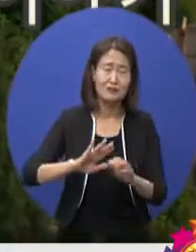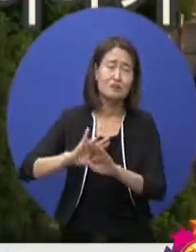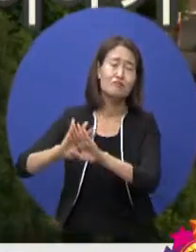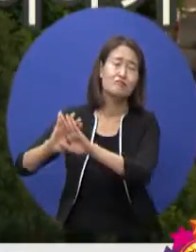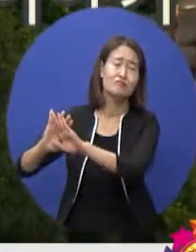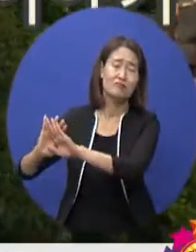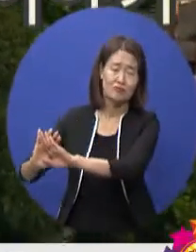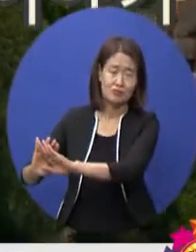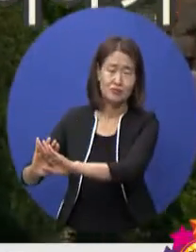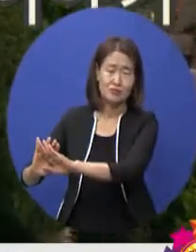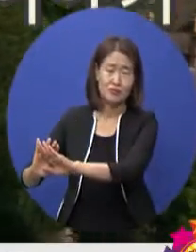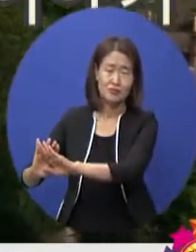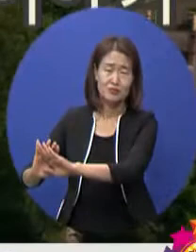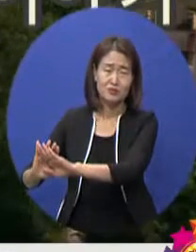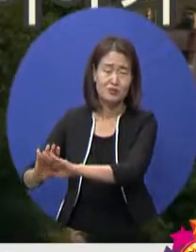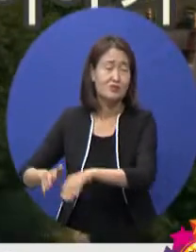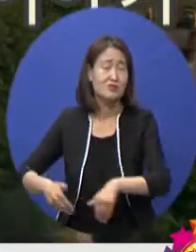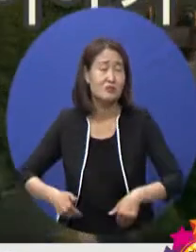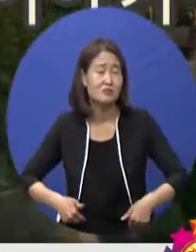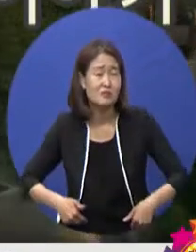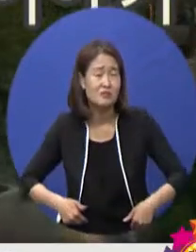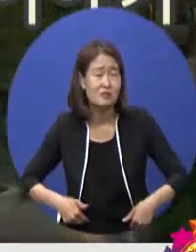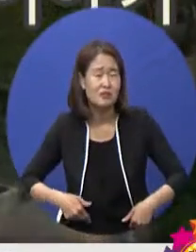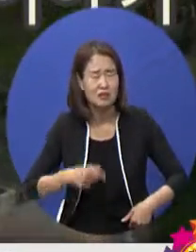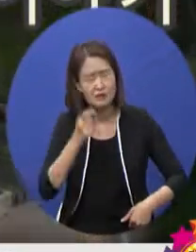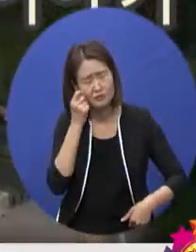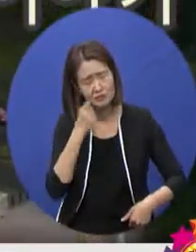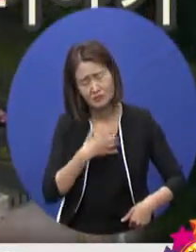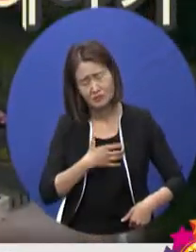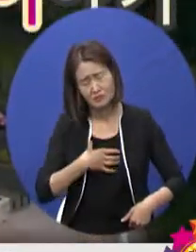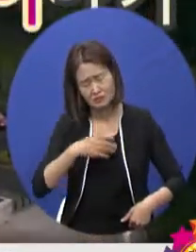허공 속에 묻어야만